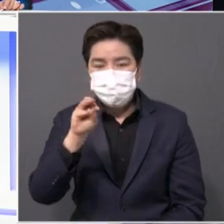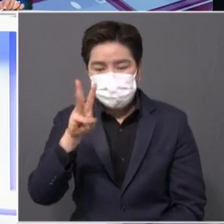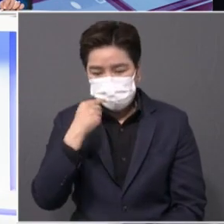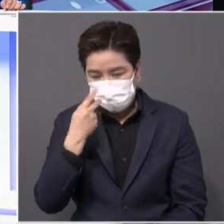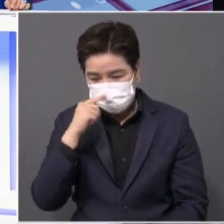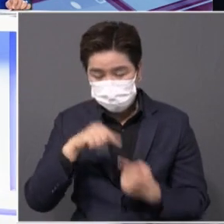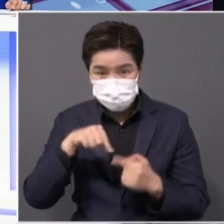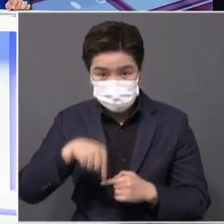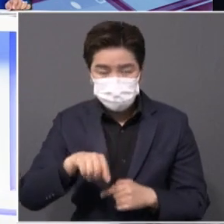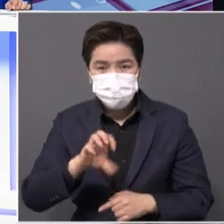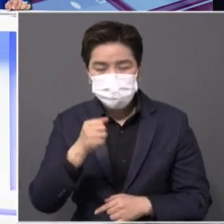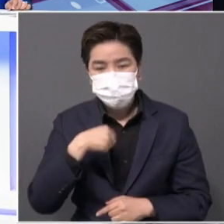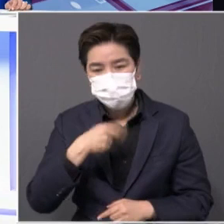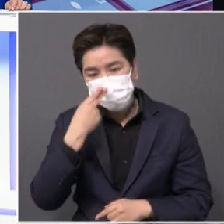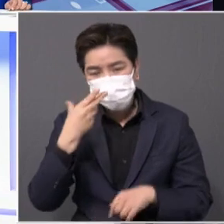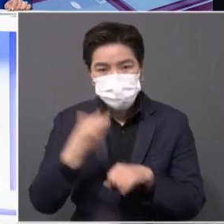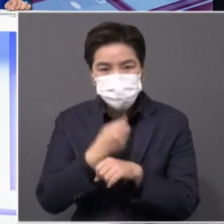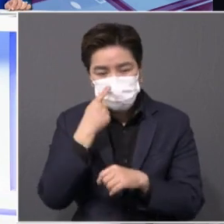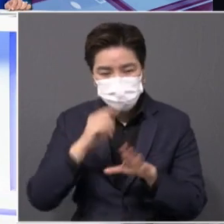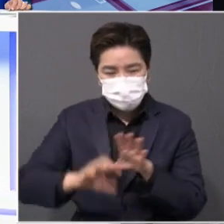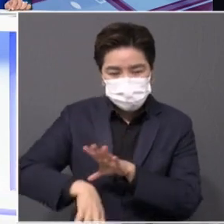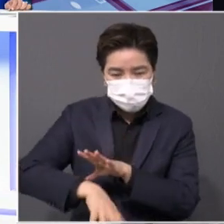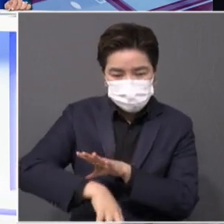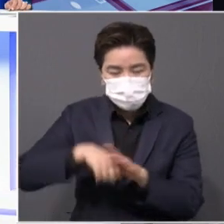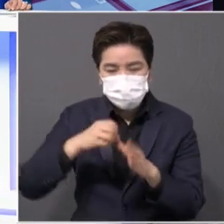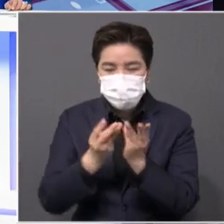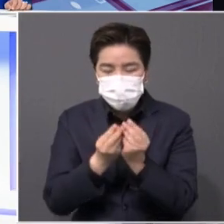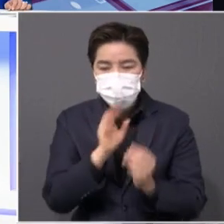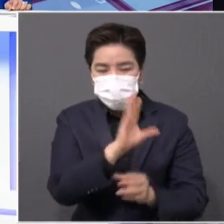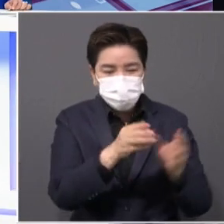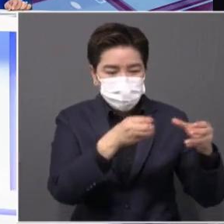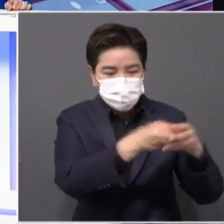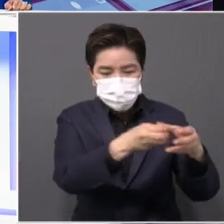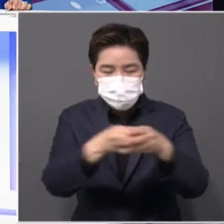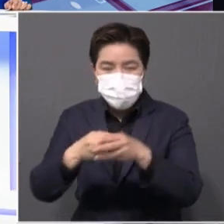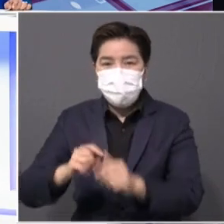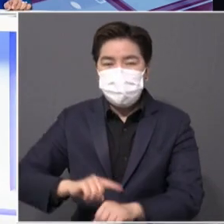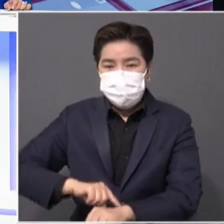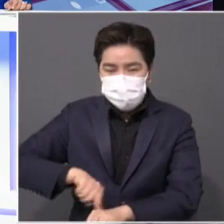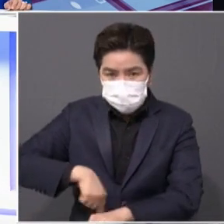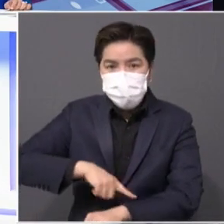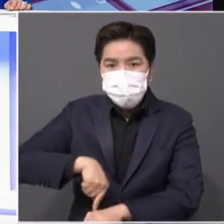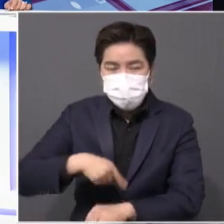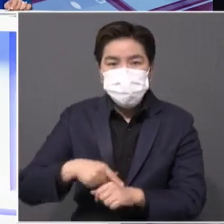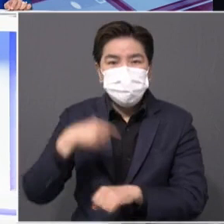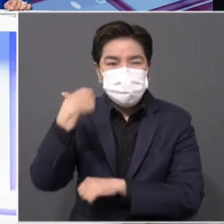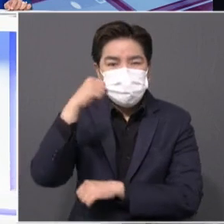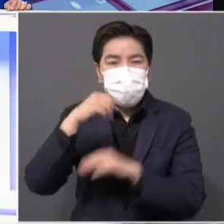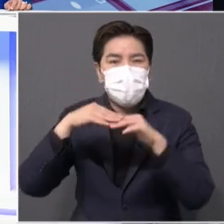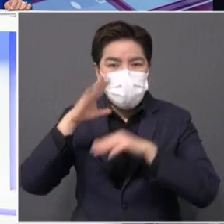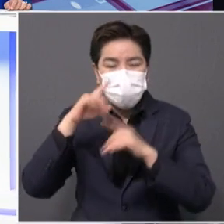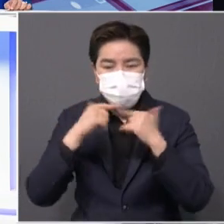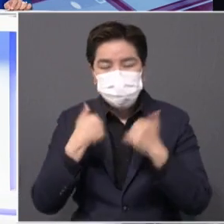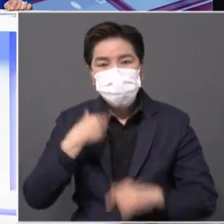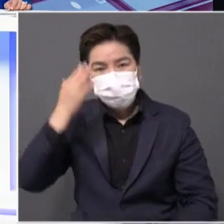นอกจากนี้ก็ขอบจอดูการจับสลากเบอร์นะคุณธนาธรต้องบอกว่าใช้เวลาพอสมควร 10:00นเนี่ย